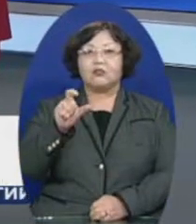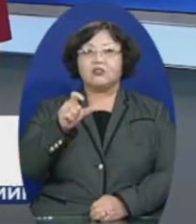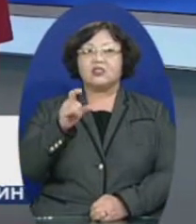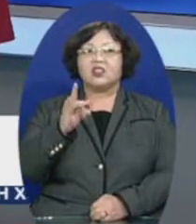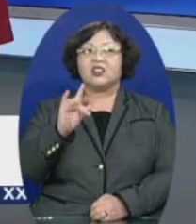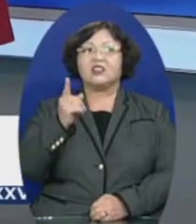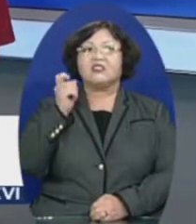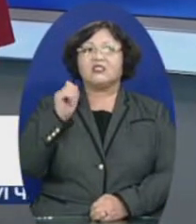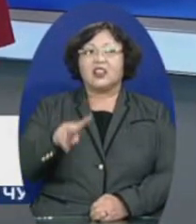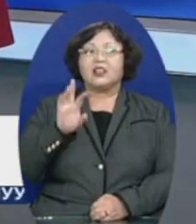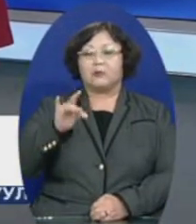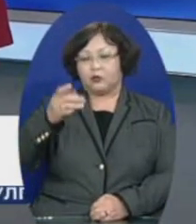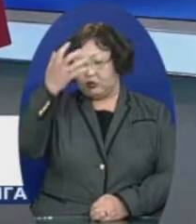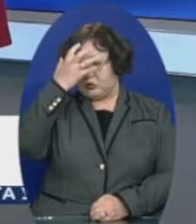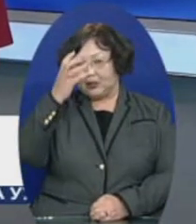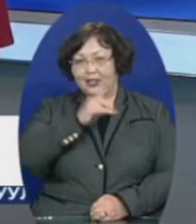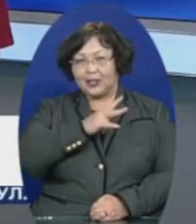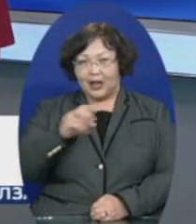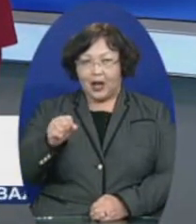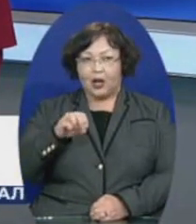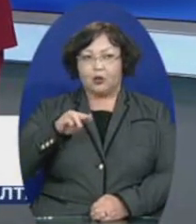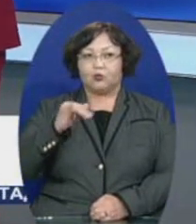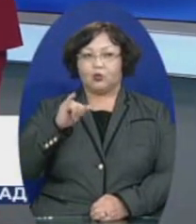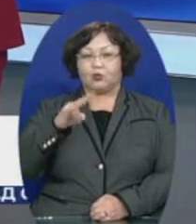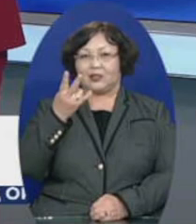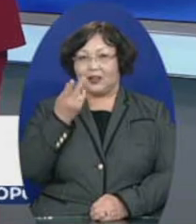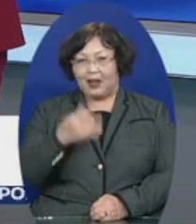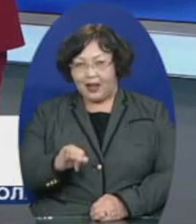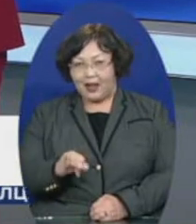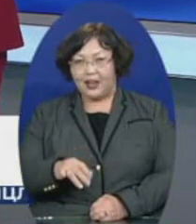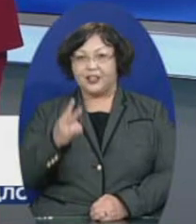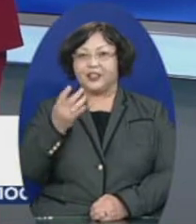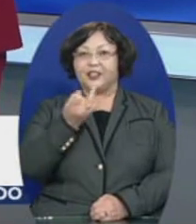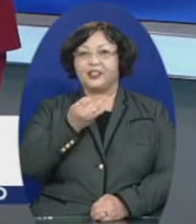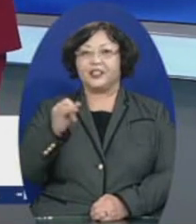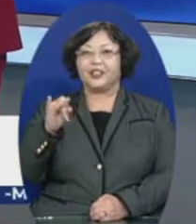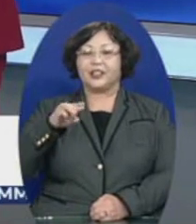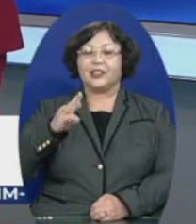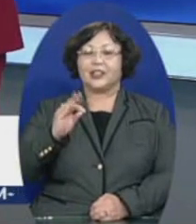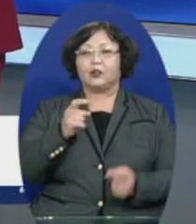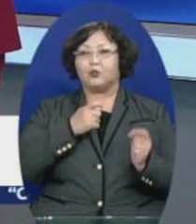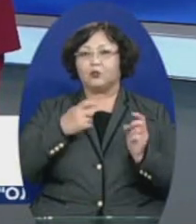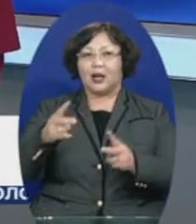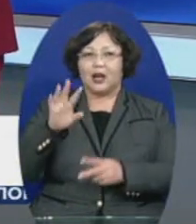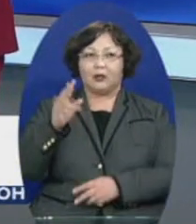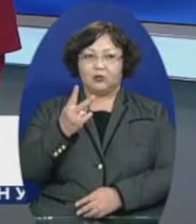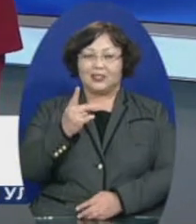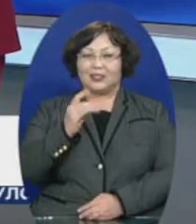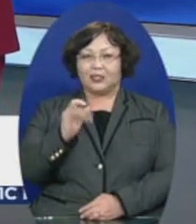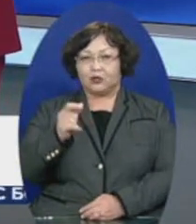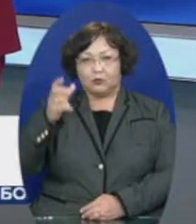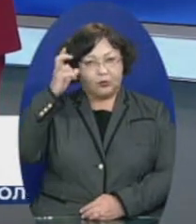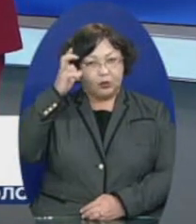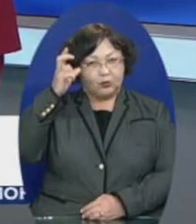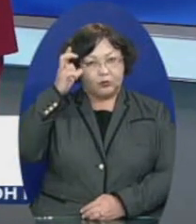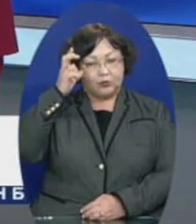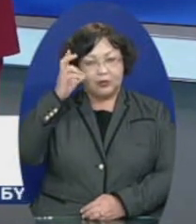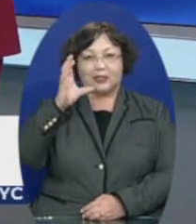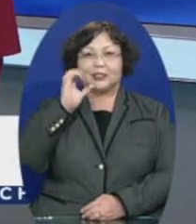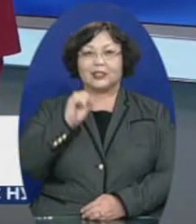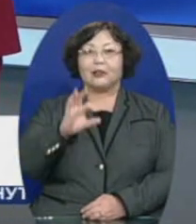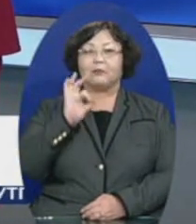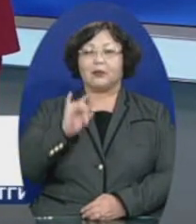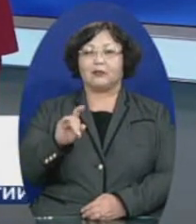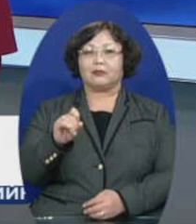төрийн захиргаа, тусгай болон нийтлэг үйлчилгээ 12 дугаар зэрэглэлд байгаа бол боловсролын салбар 5 дугаар зэрэглэлд байна. За хараа